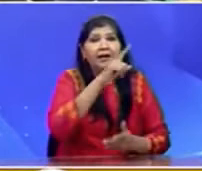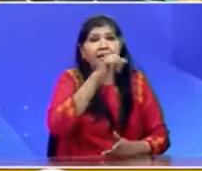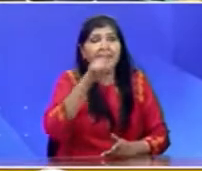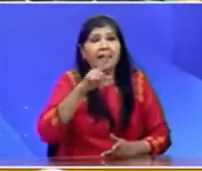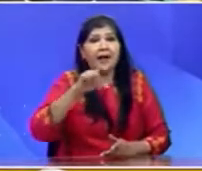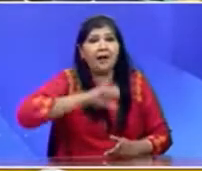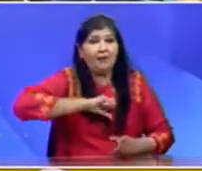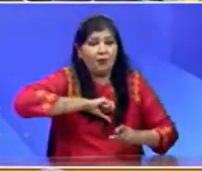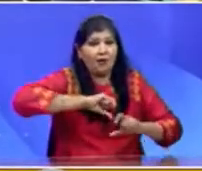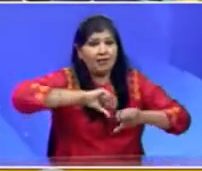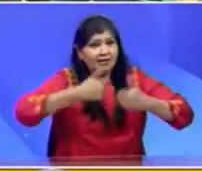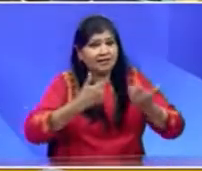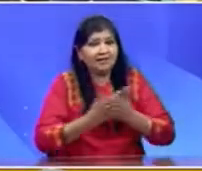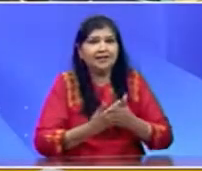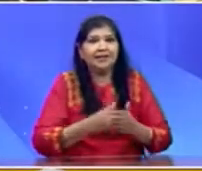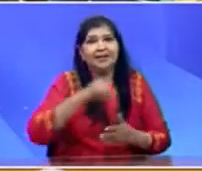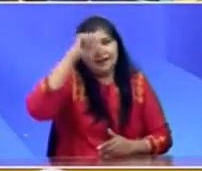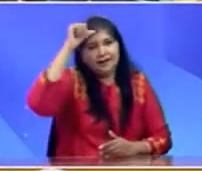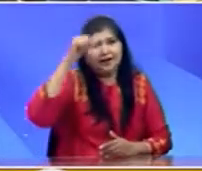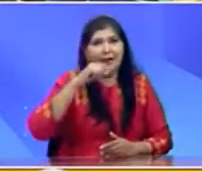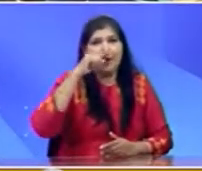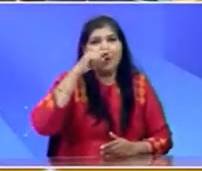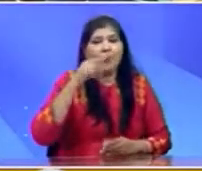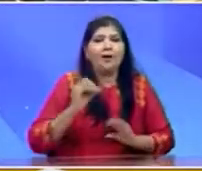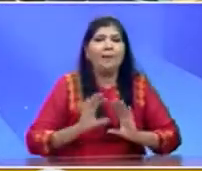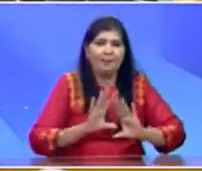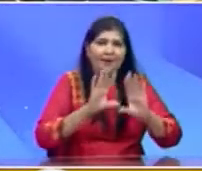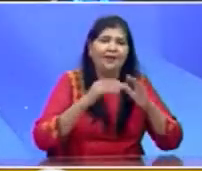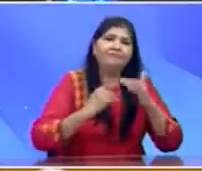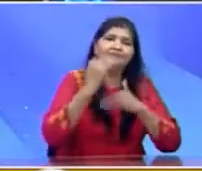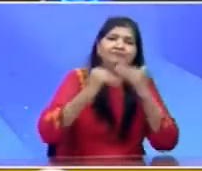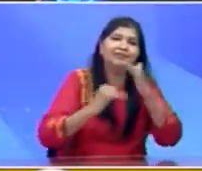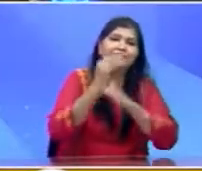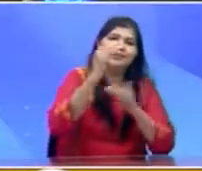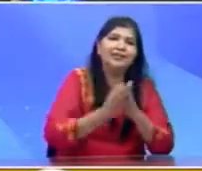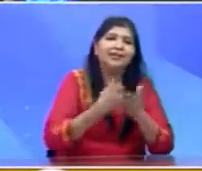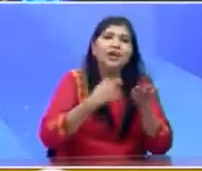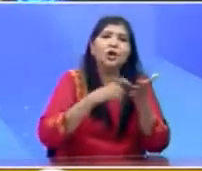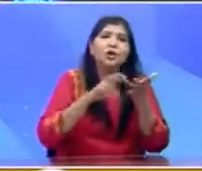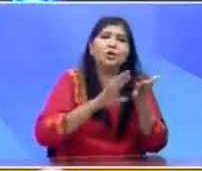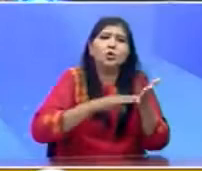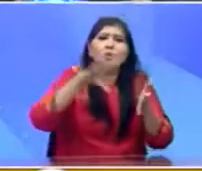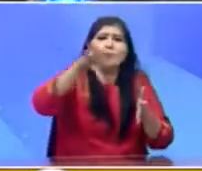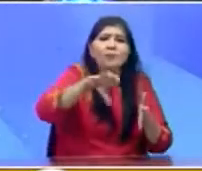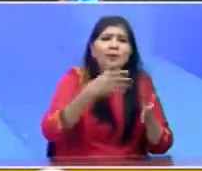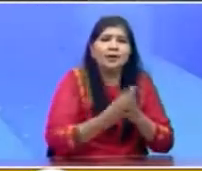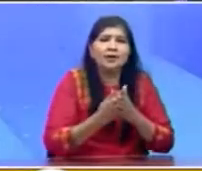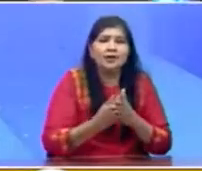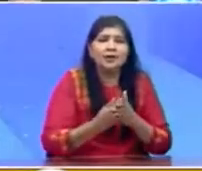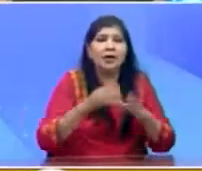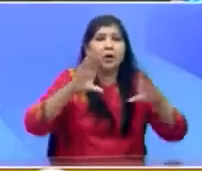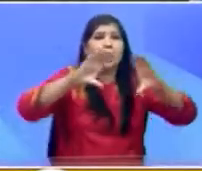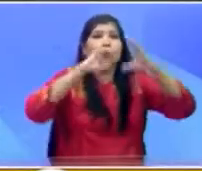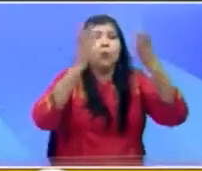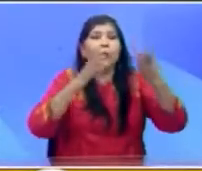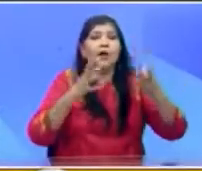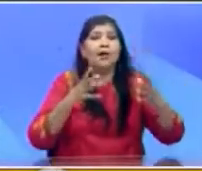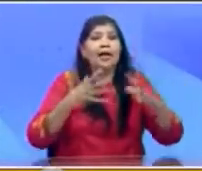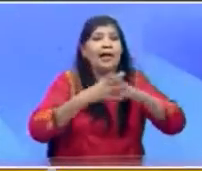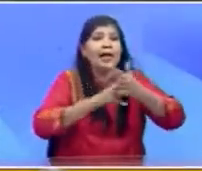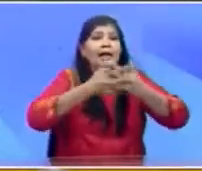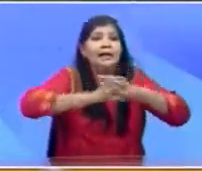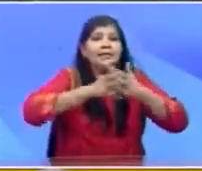पदक जीतकर देश का मान बढ़ाया है। रोम में हुए वर्ल्ड कैडेट